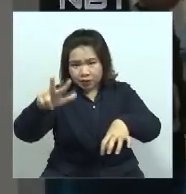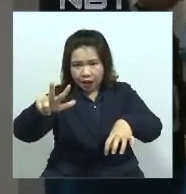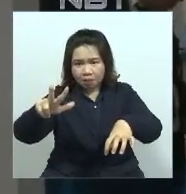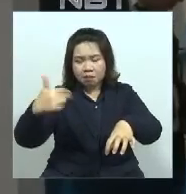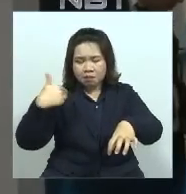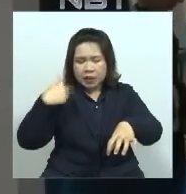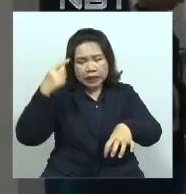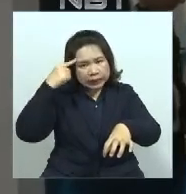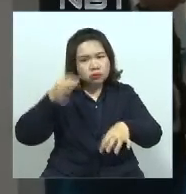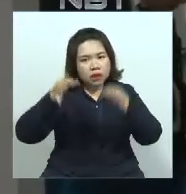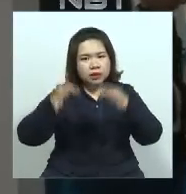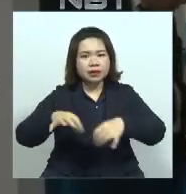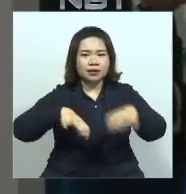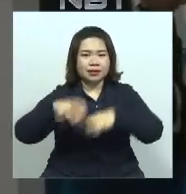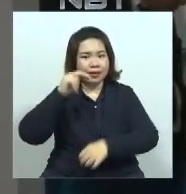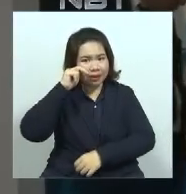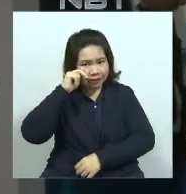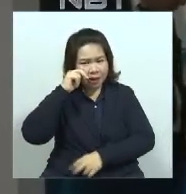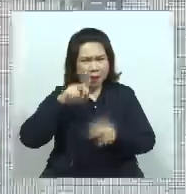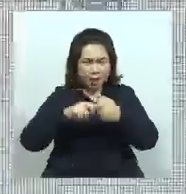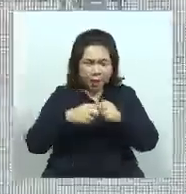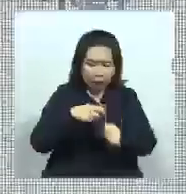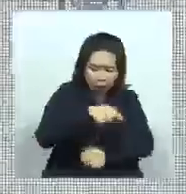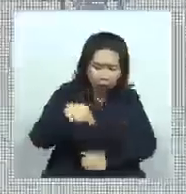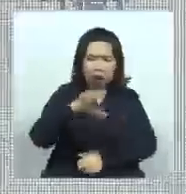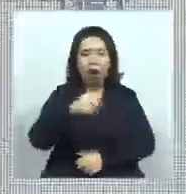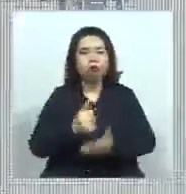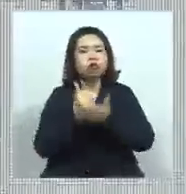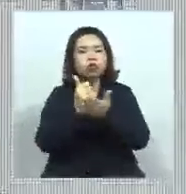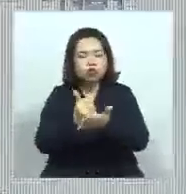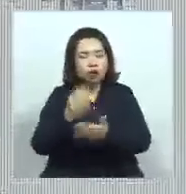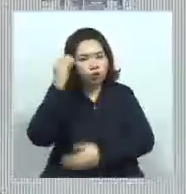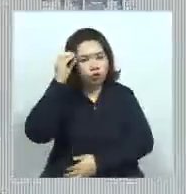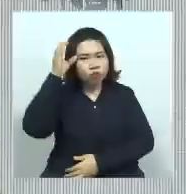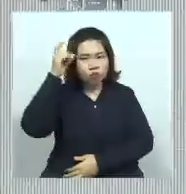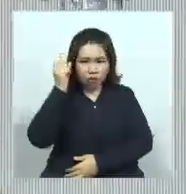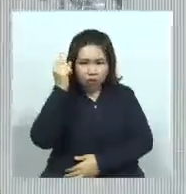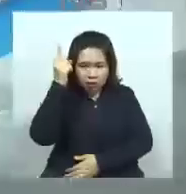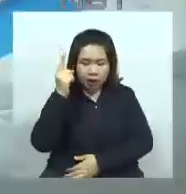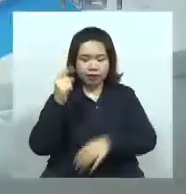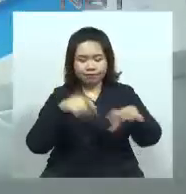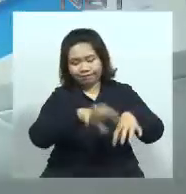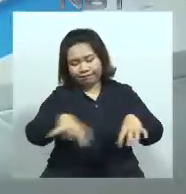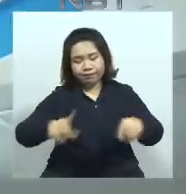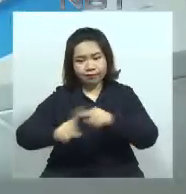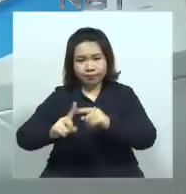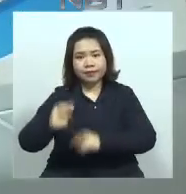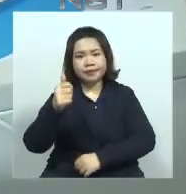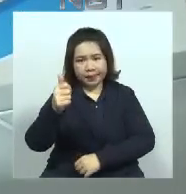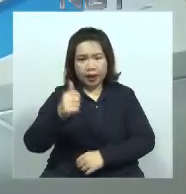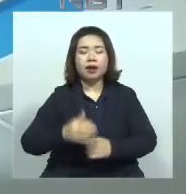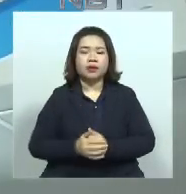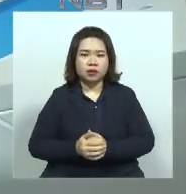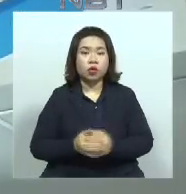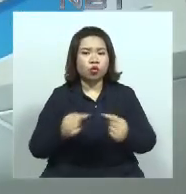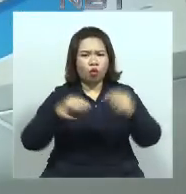การตัดสินใจการบริหารจัดการน้ำในภาวะวิกฤตให้นำไปสู่การสร้างความรู้ความเข้าใจกับทุกภาคส่วนในการบริหารจัดการทรัพยากรน้ำช่